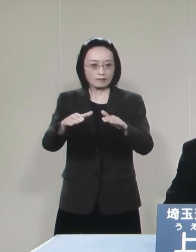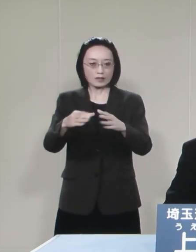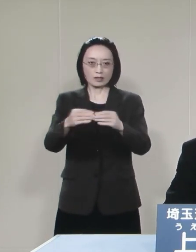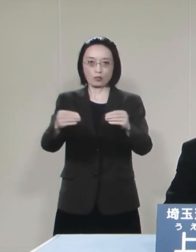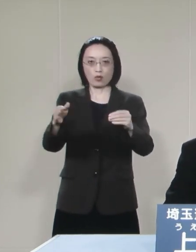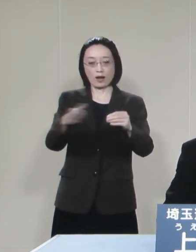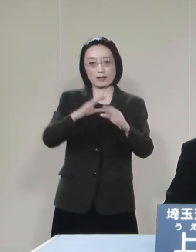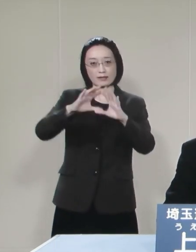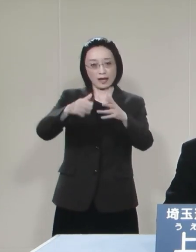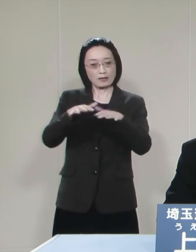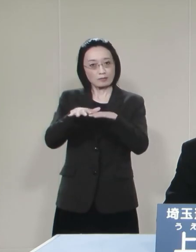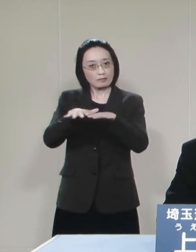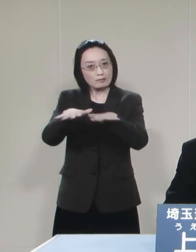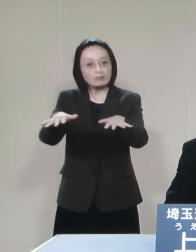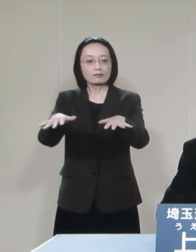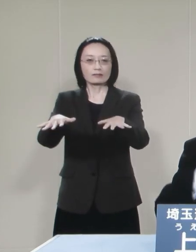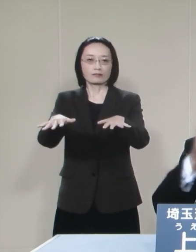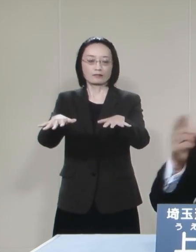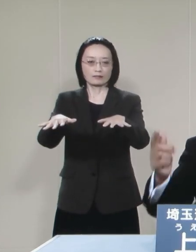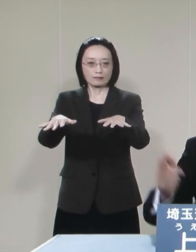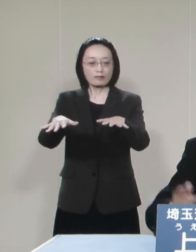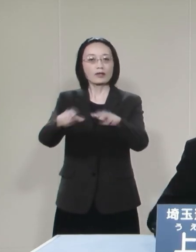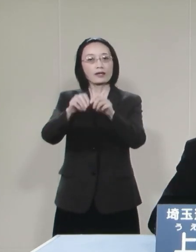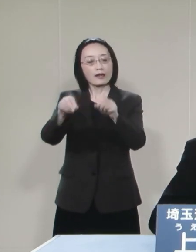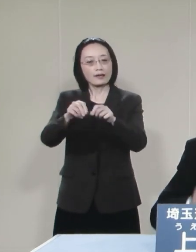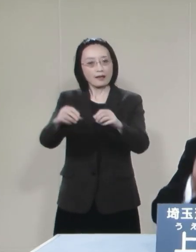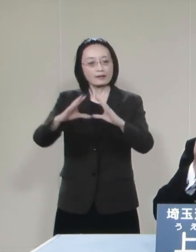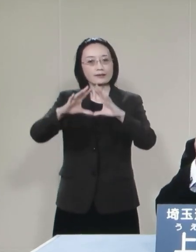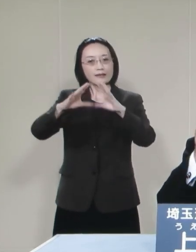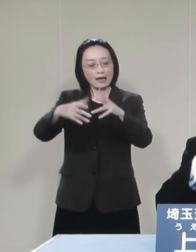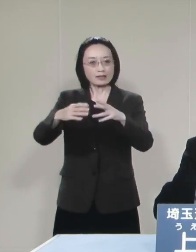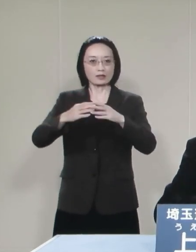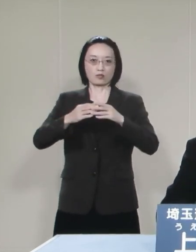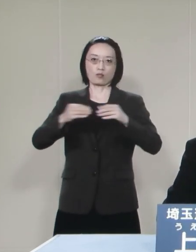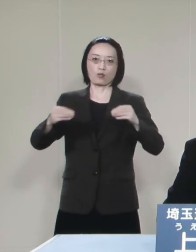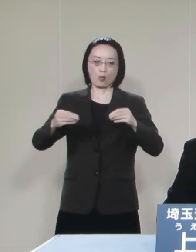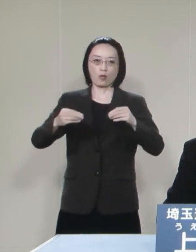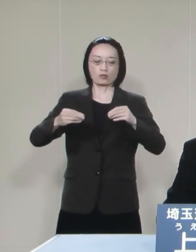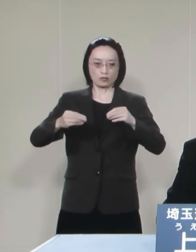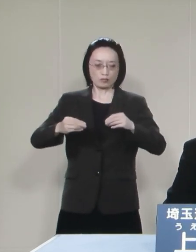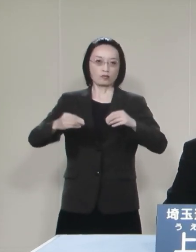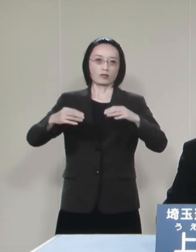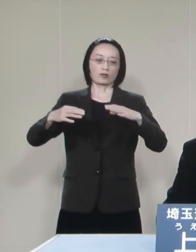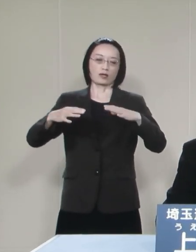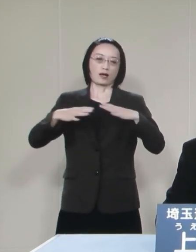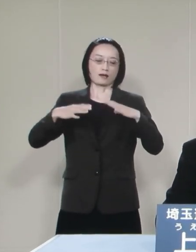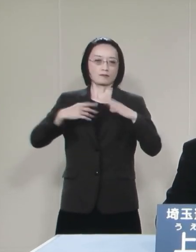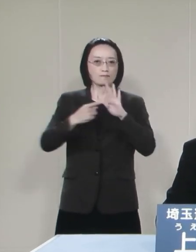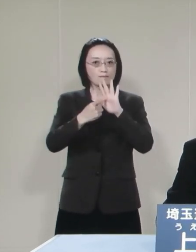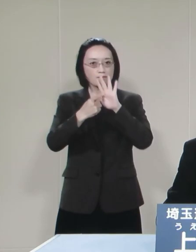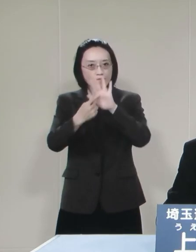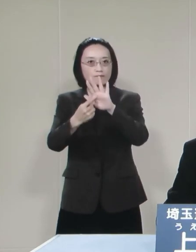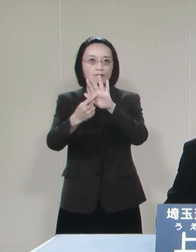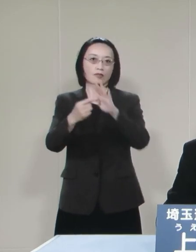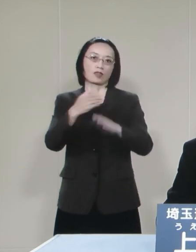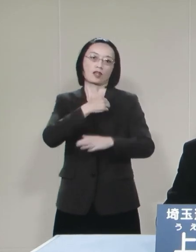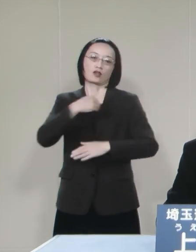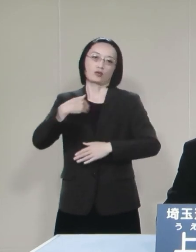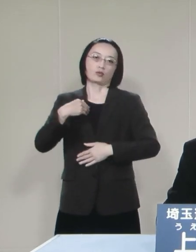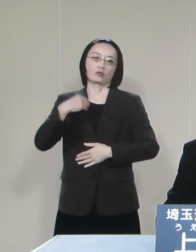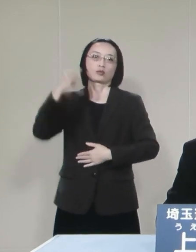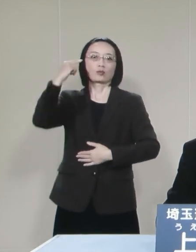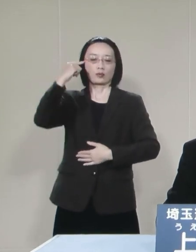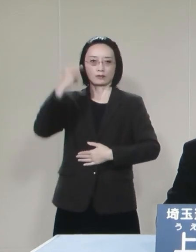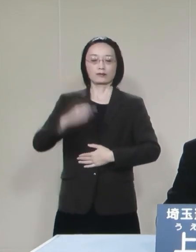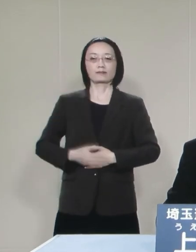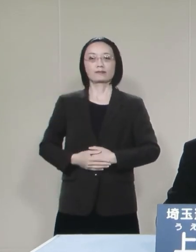からしっかり作っていくことが、世界に向かって日本の存在価値をしっかり示すこと